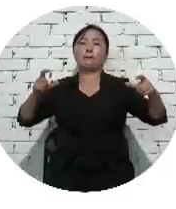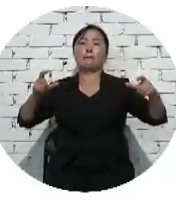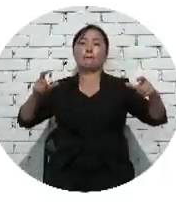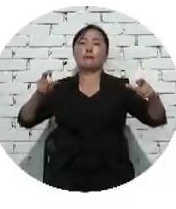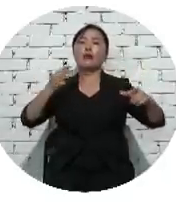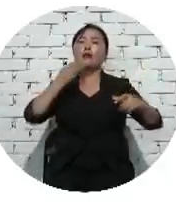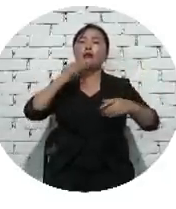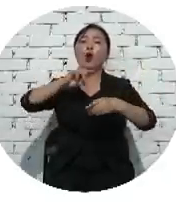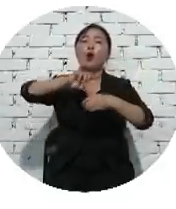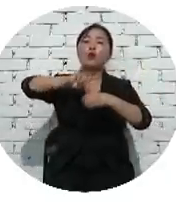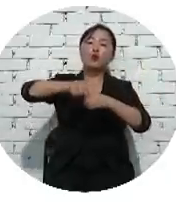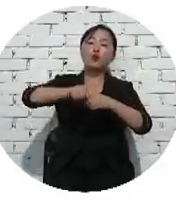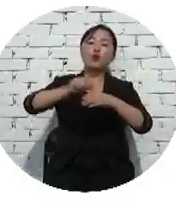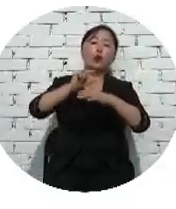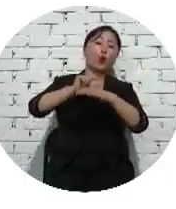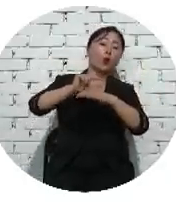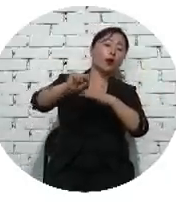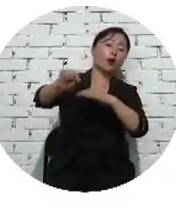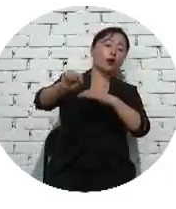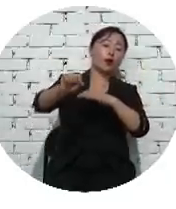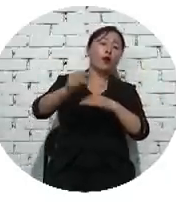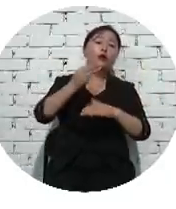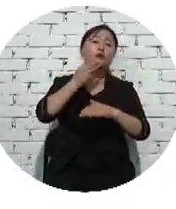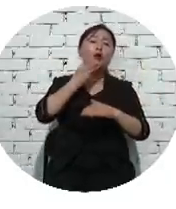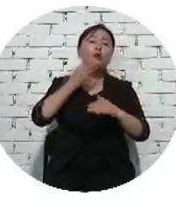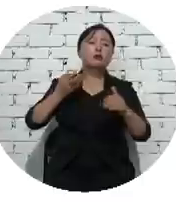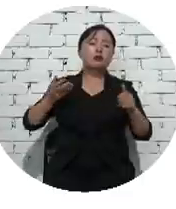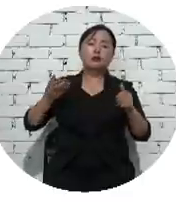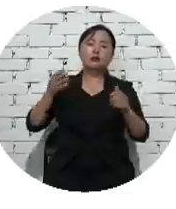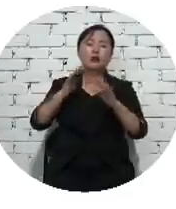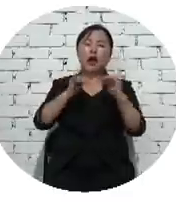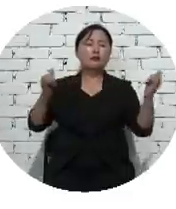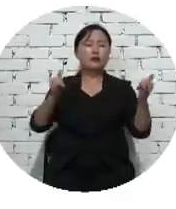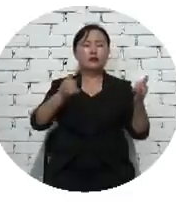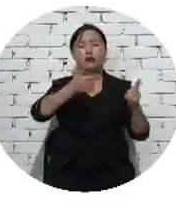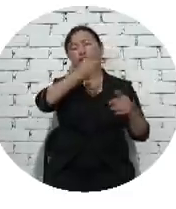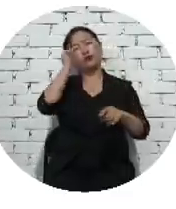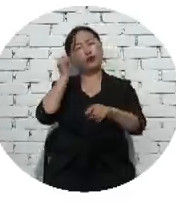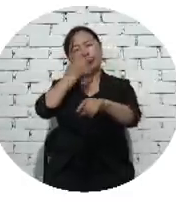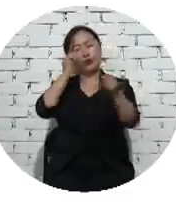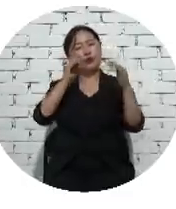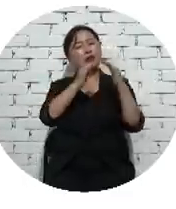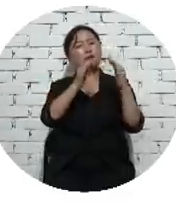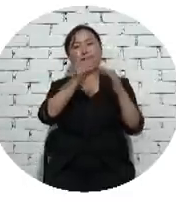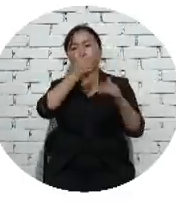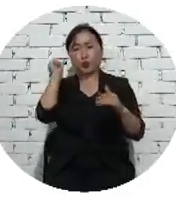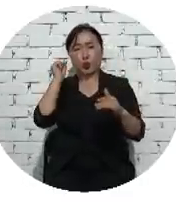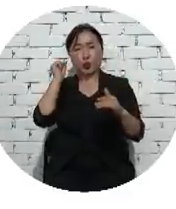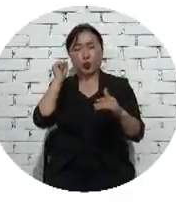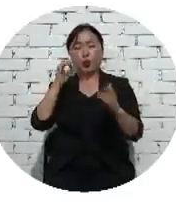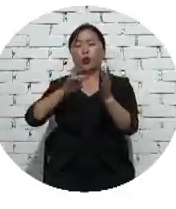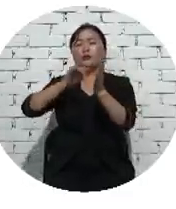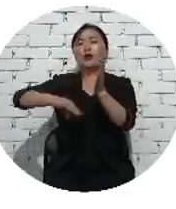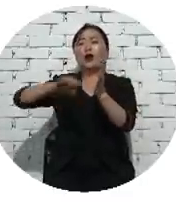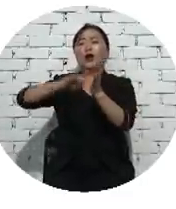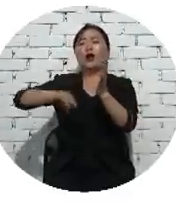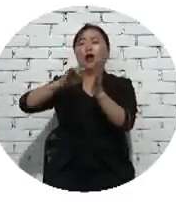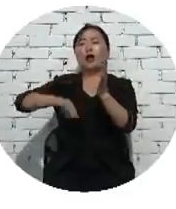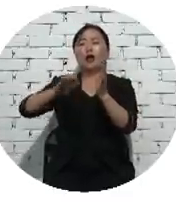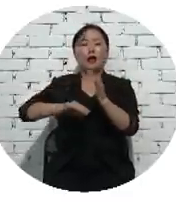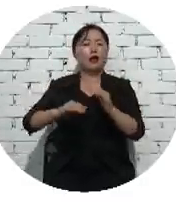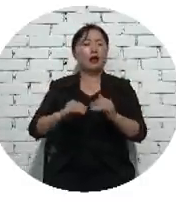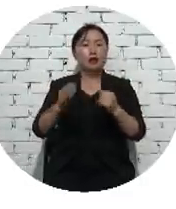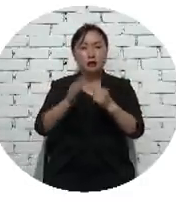수도권 서울의 공급이 일단 너무 안 된다. 그 다음에 이 세제 예. 때문에 매물이 안